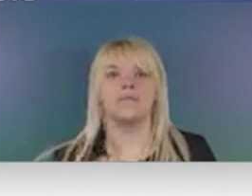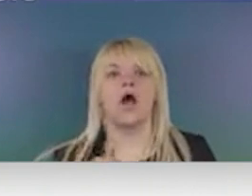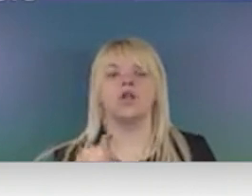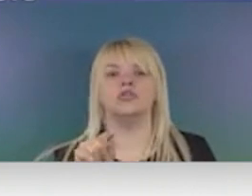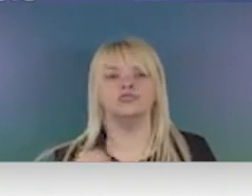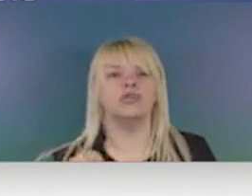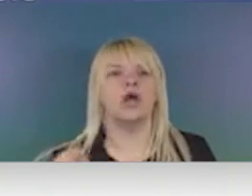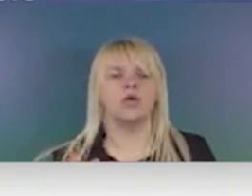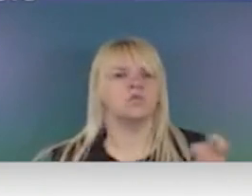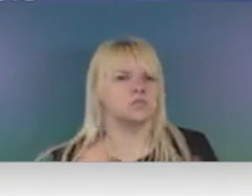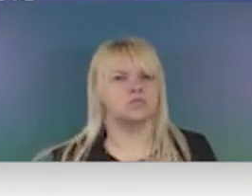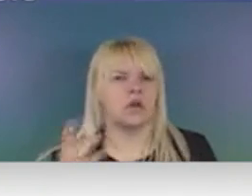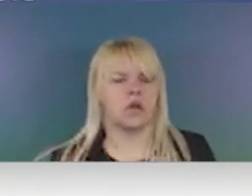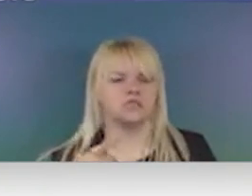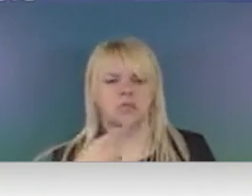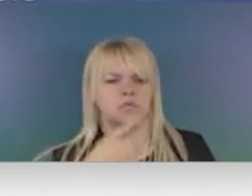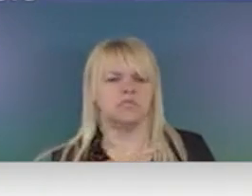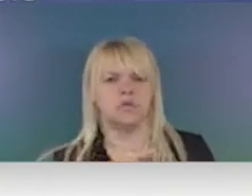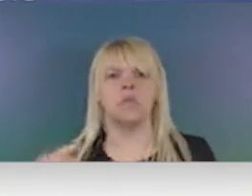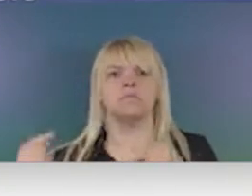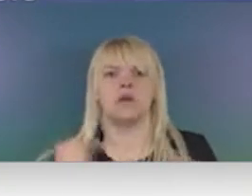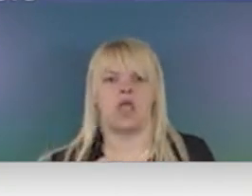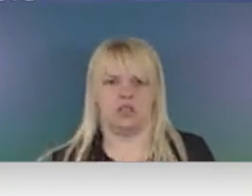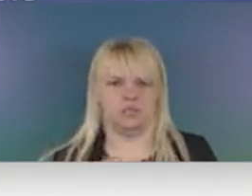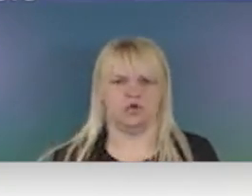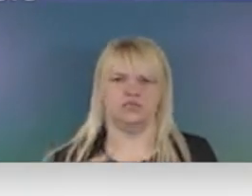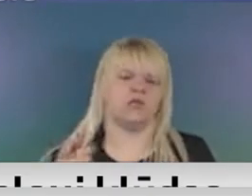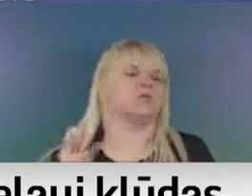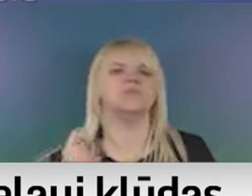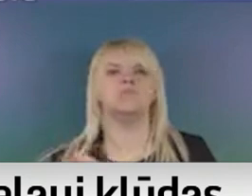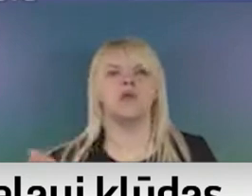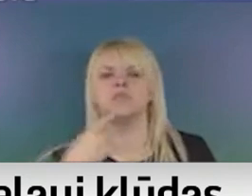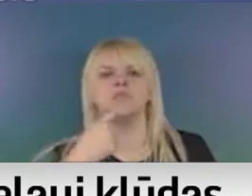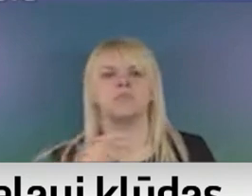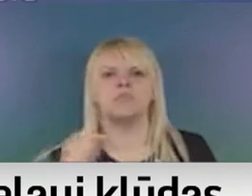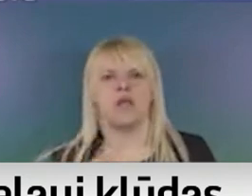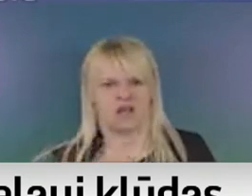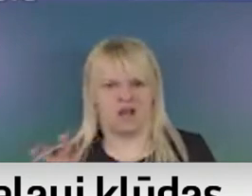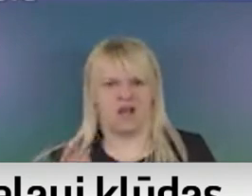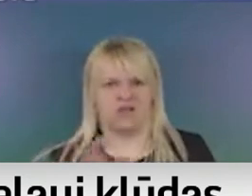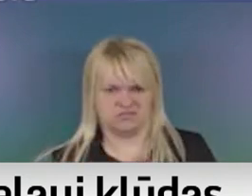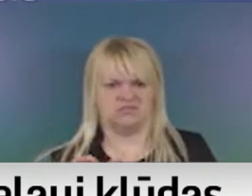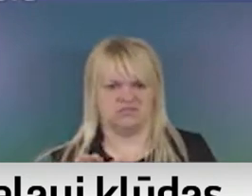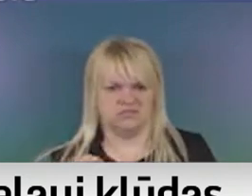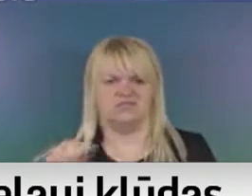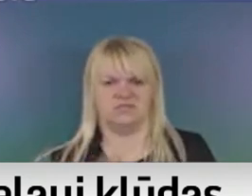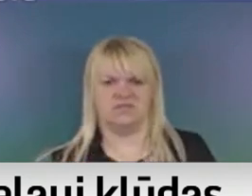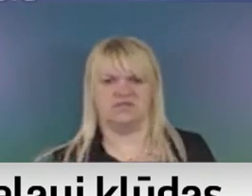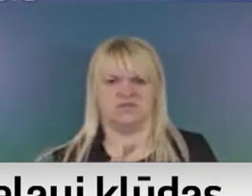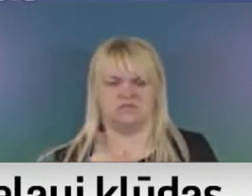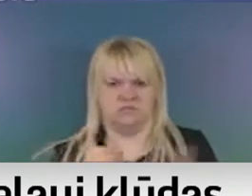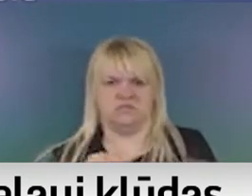uztraucošākais, ir tas, ka bieži vien mēs dzirdējām pretreakciju no pašvaldību speciālistiem par to, ka bet kā, nu mēs taču izdarījām visu pēc